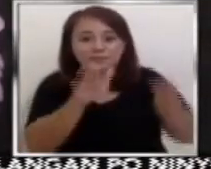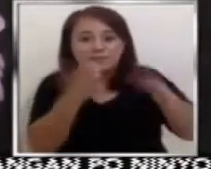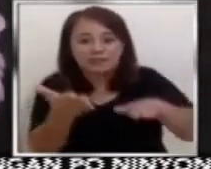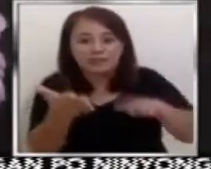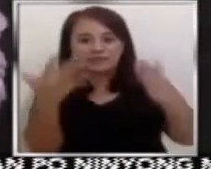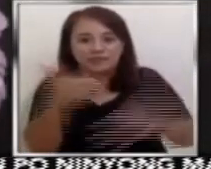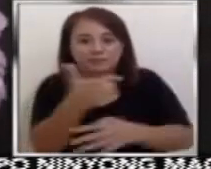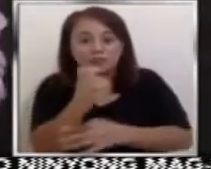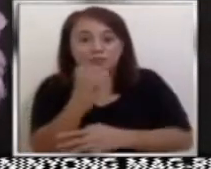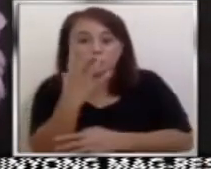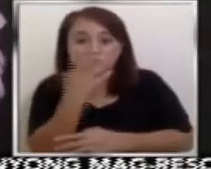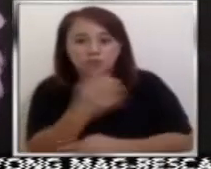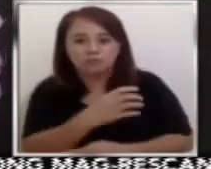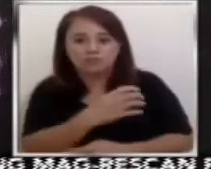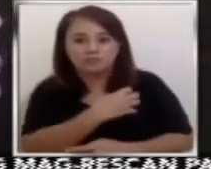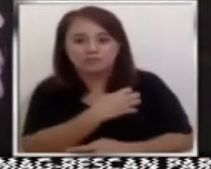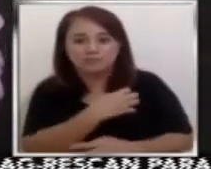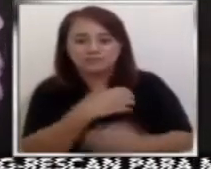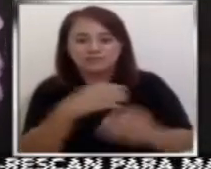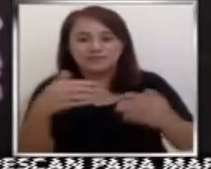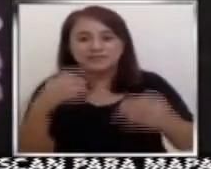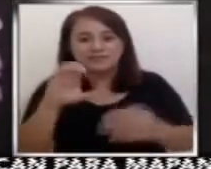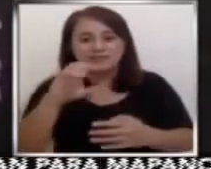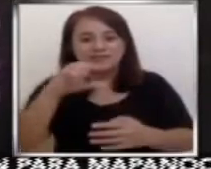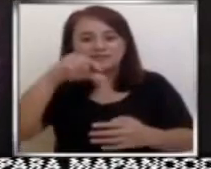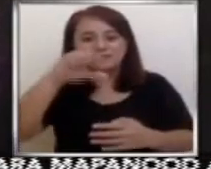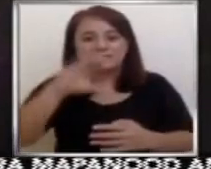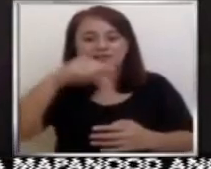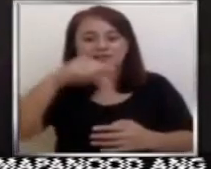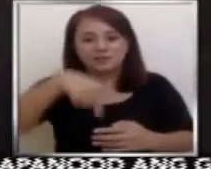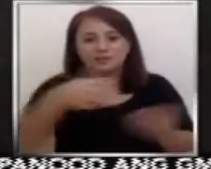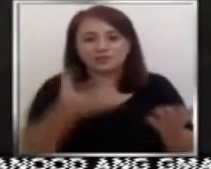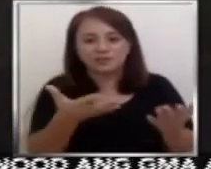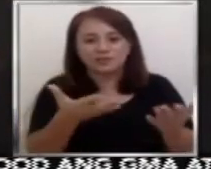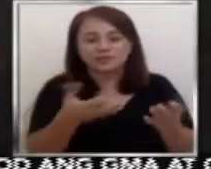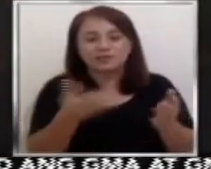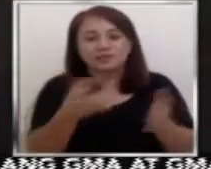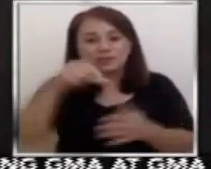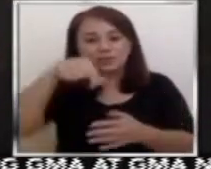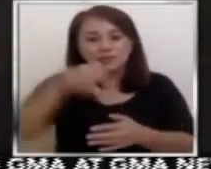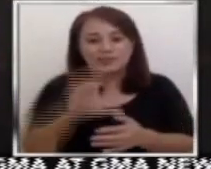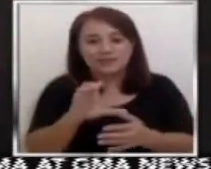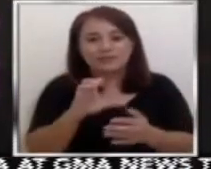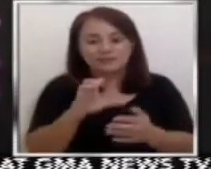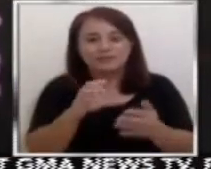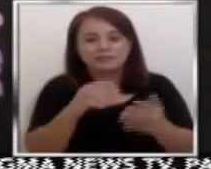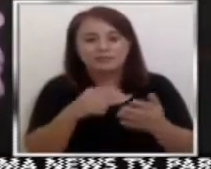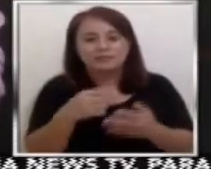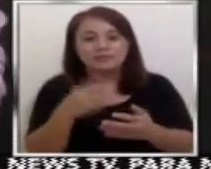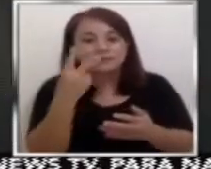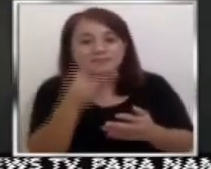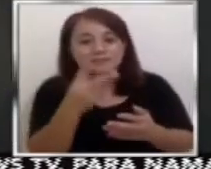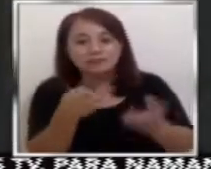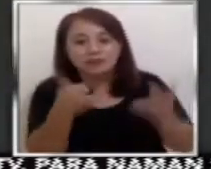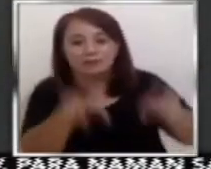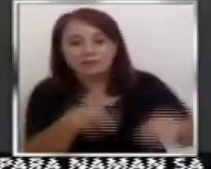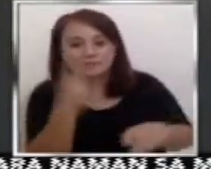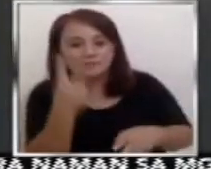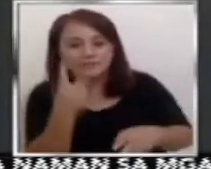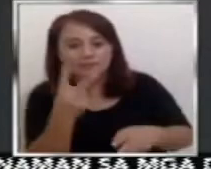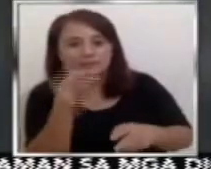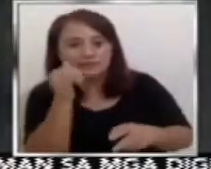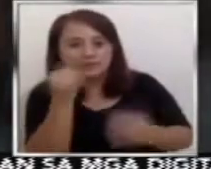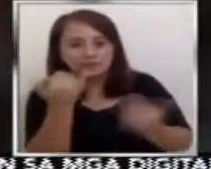isang quarantine checkpoint dito sa Barangay Pasong Puti, Quezon City. Narito ang aktual na tagpo. Ayan